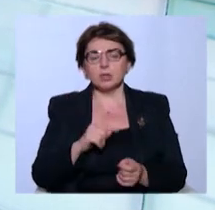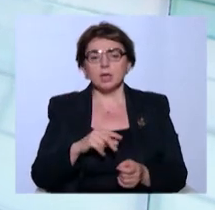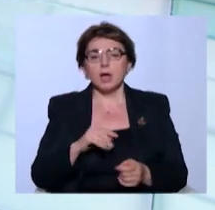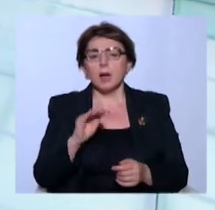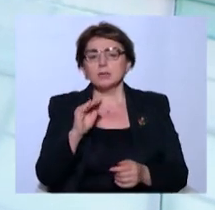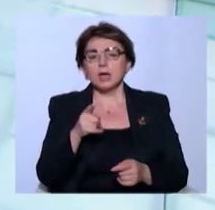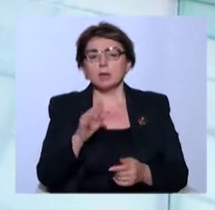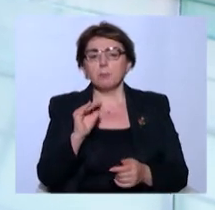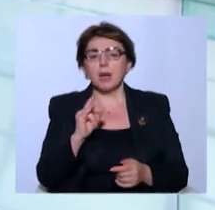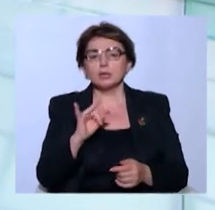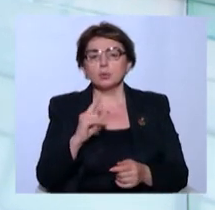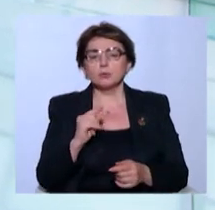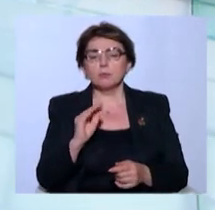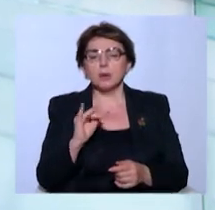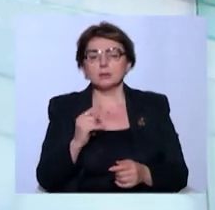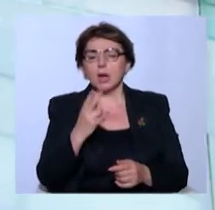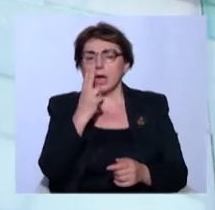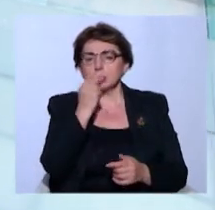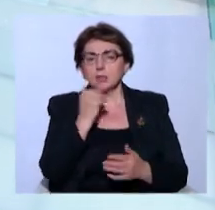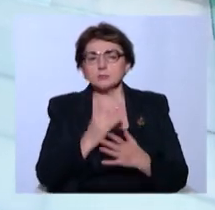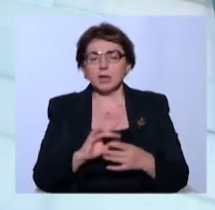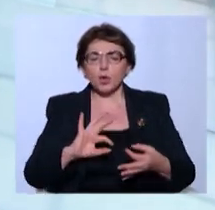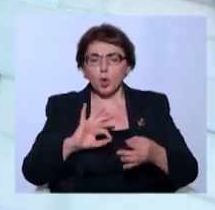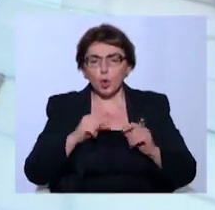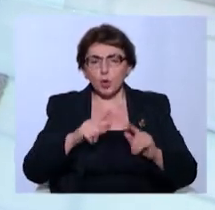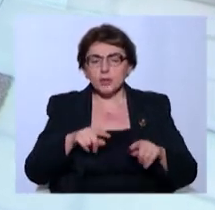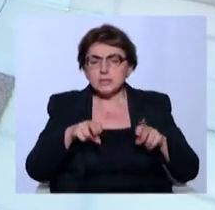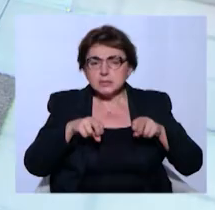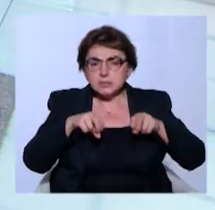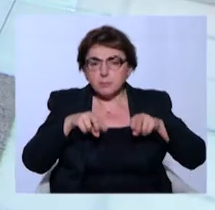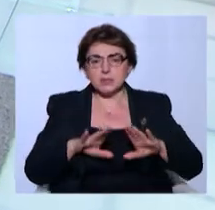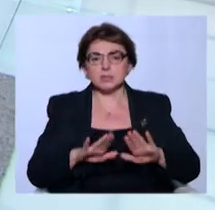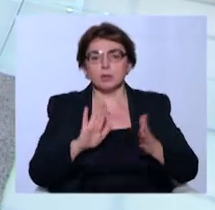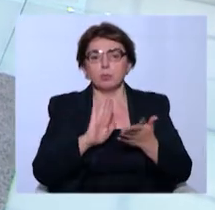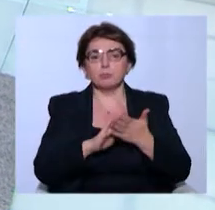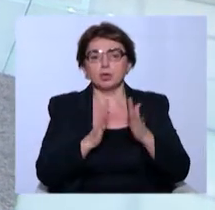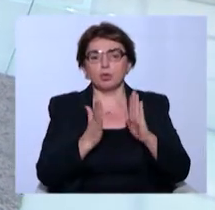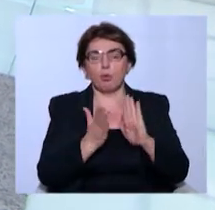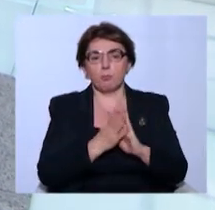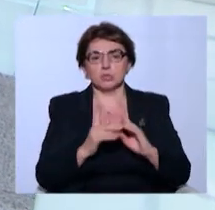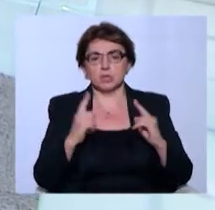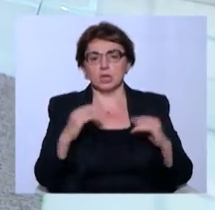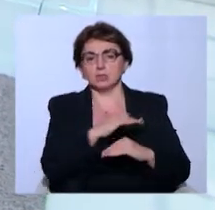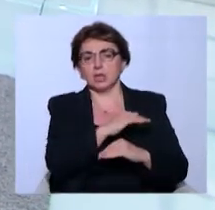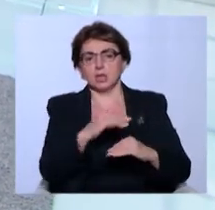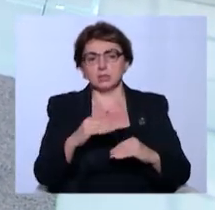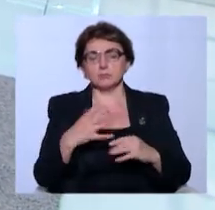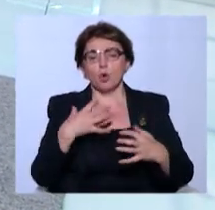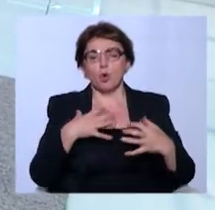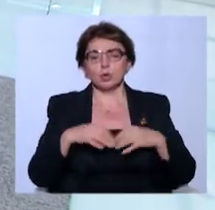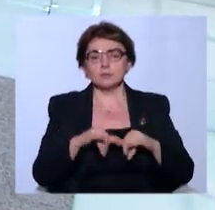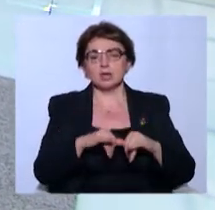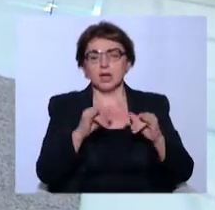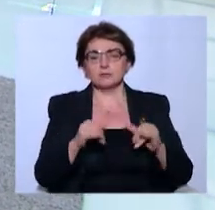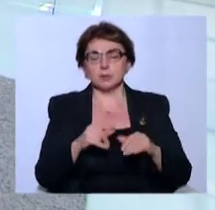და ძალიან ფარფლები ძალიან კარგად მოძრაობენ წყალში, მაგრამ ეს ორგანოები აბსოლუტურად გამოუსადეგარია